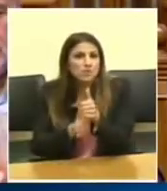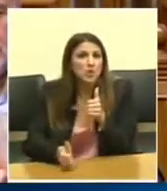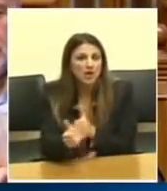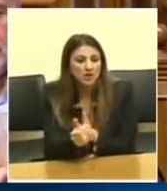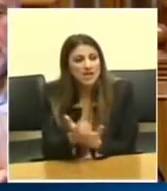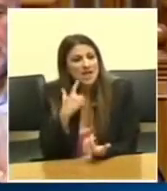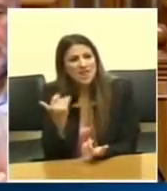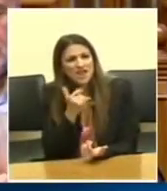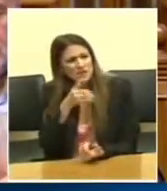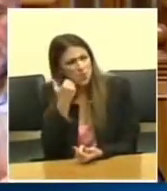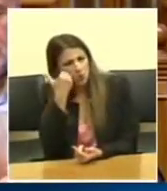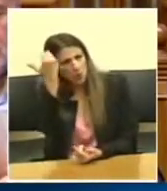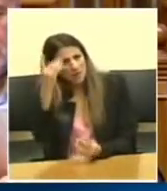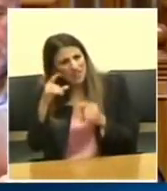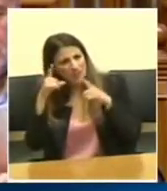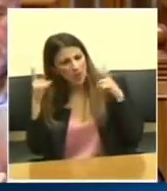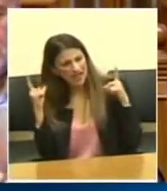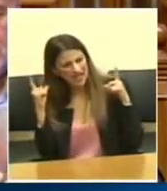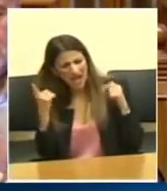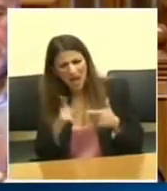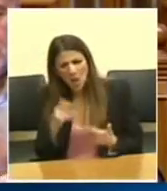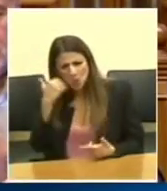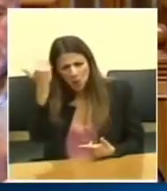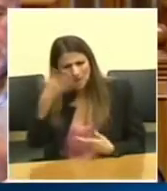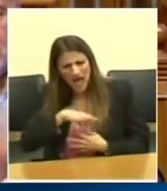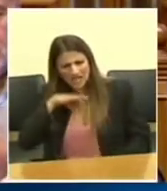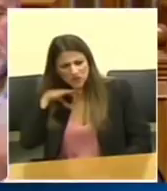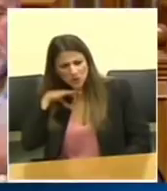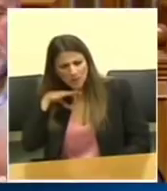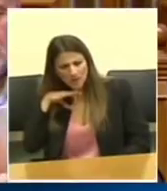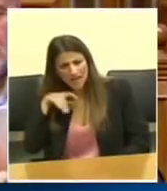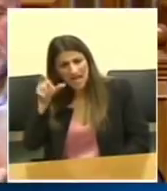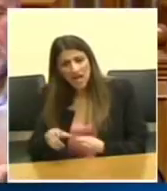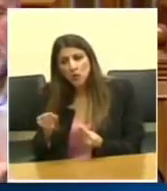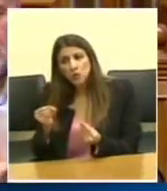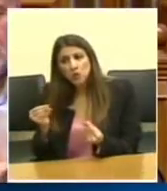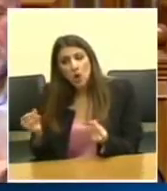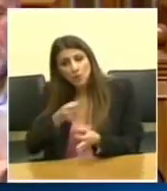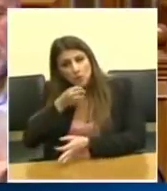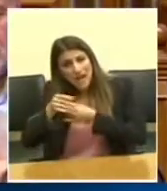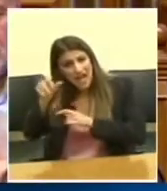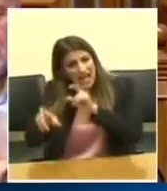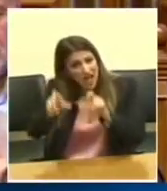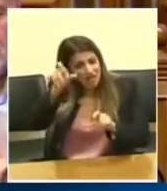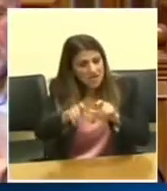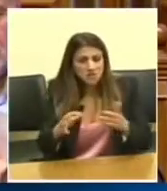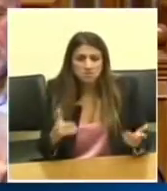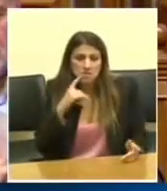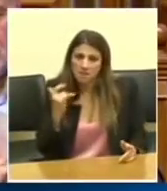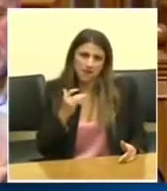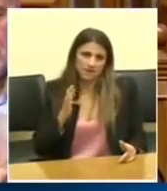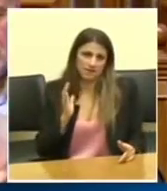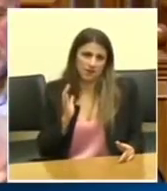αν για σας, ντροπή για τη δημοκρατία και για την αξιοπρέπεια είναι το ύφος και το ήθος του καθενός μας, εγώ θέλω να σας